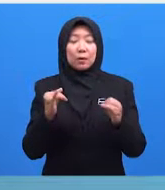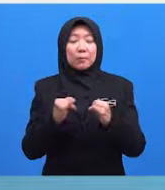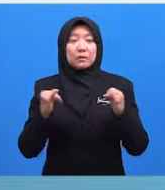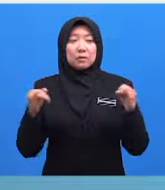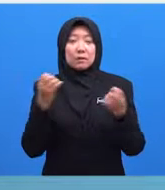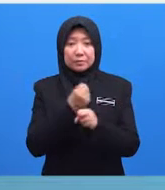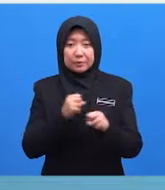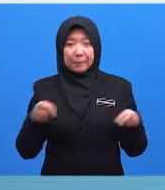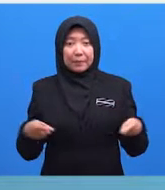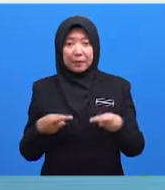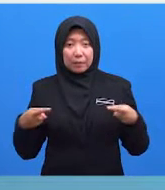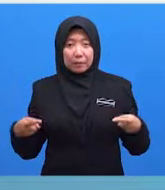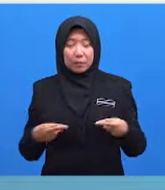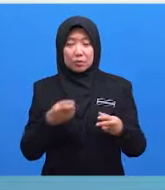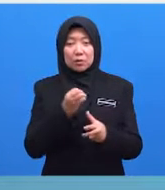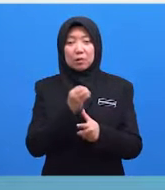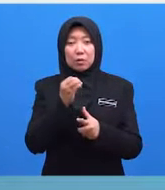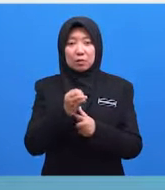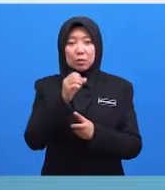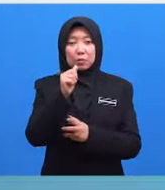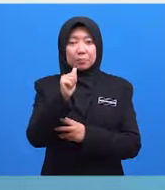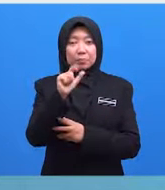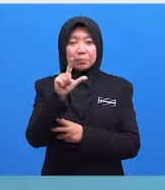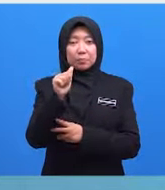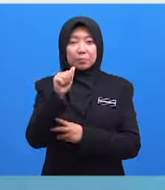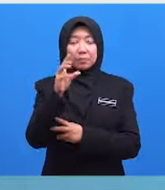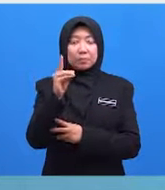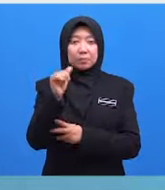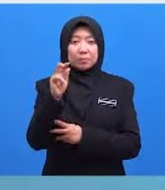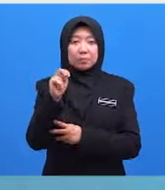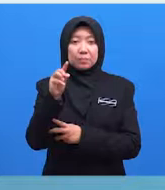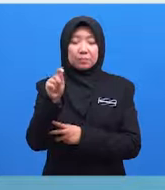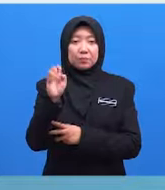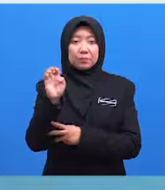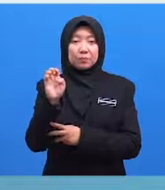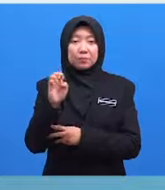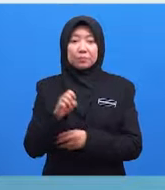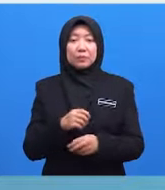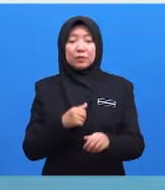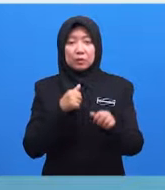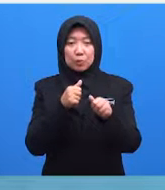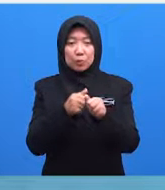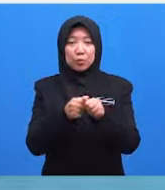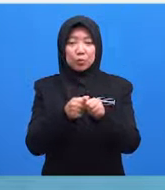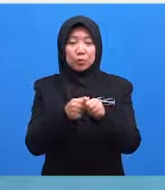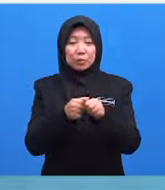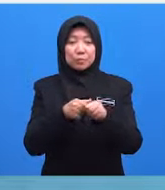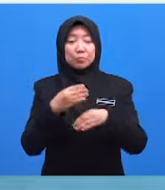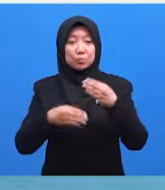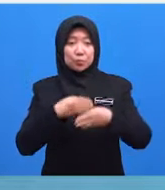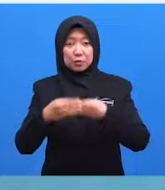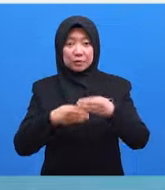siap direbus atau al dente adalah mengikut masa yang ada pada bungkusan.